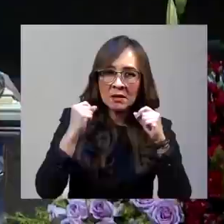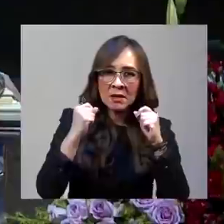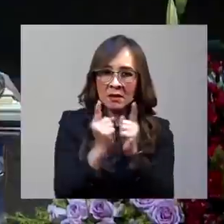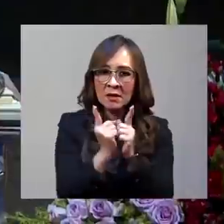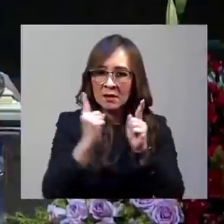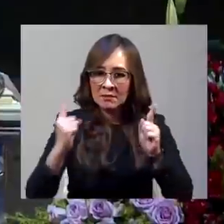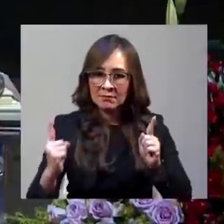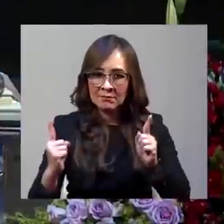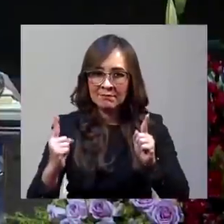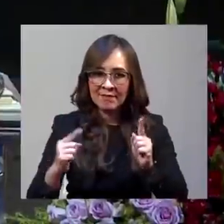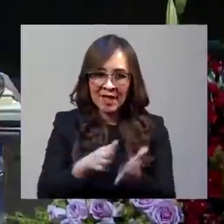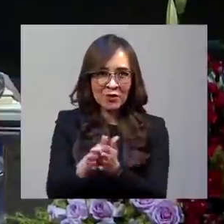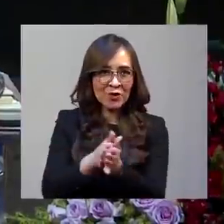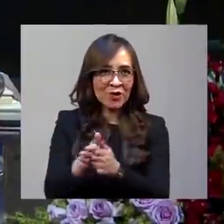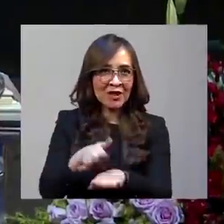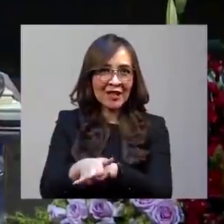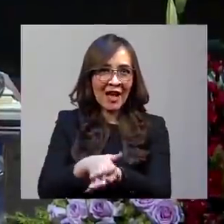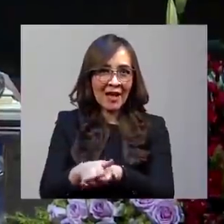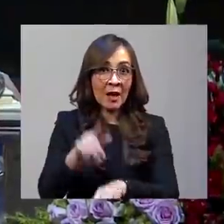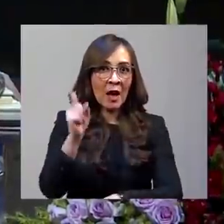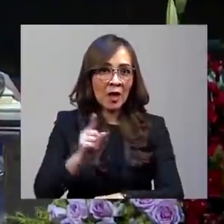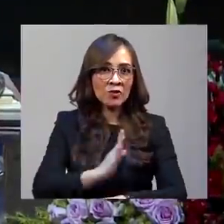kan? Kita harus ikuti.